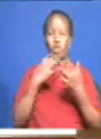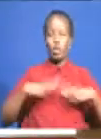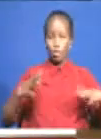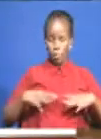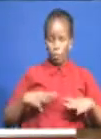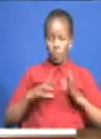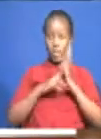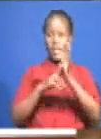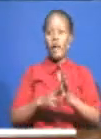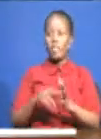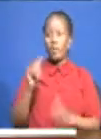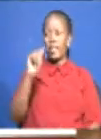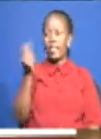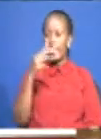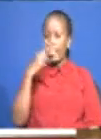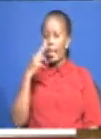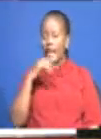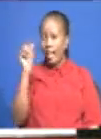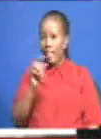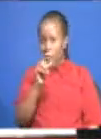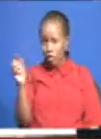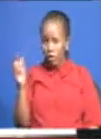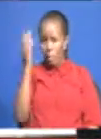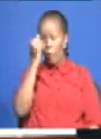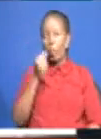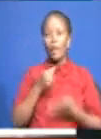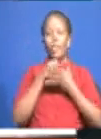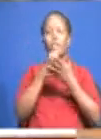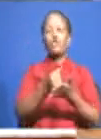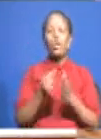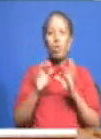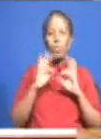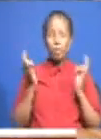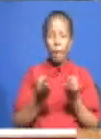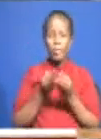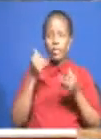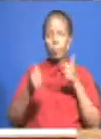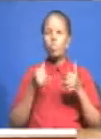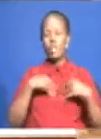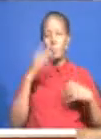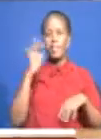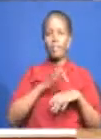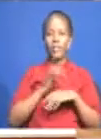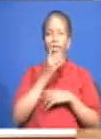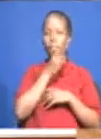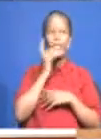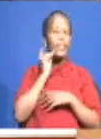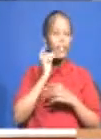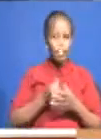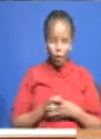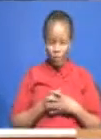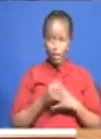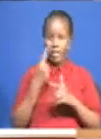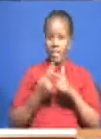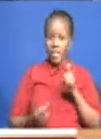Mwekundu ili kuhamasisha rasilimali na kusaidia familia zilizokumbwa na njaa. Mnamo mwaka